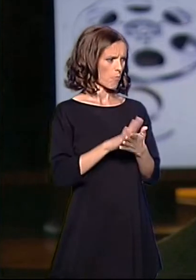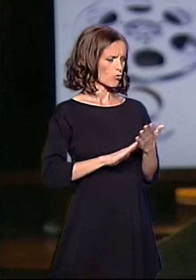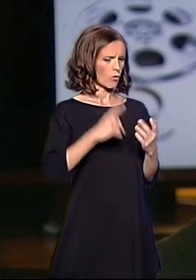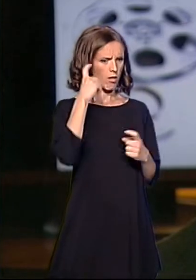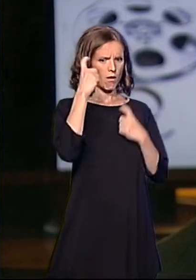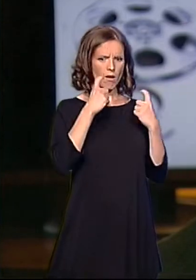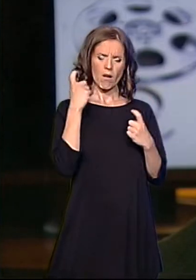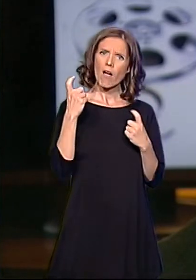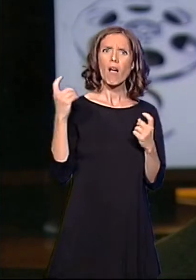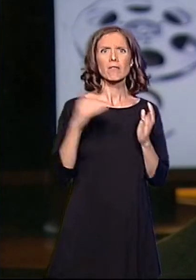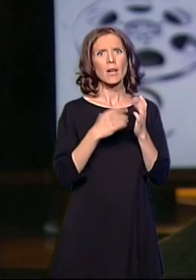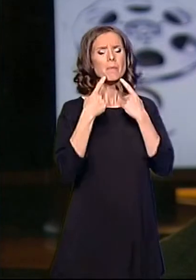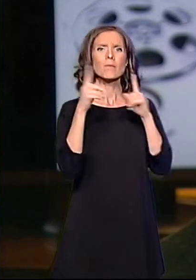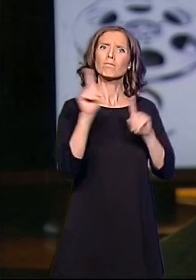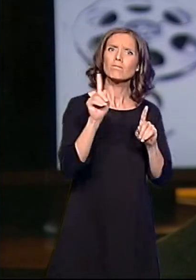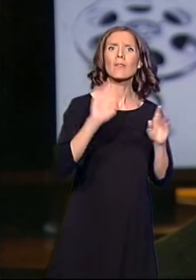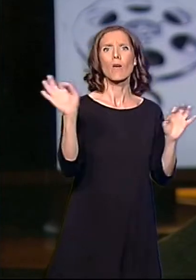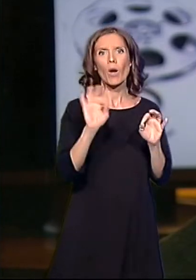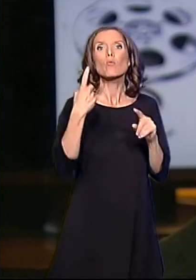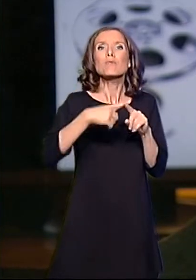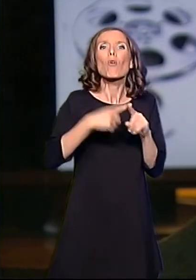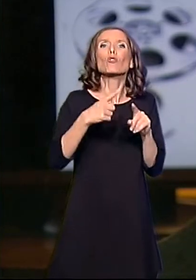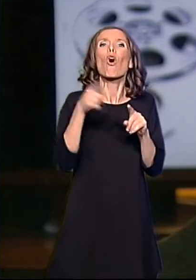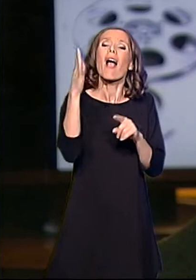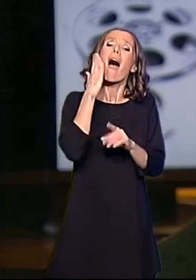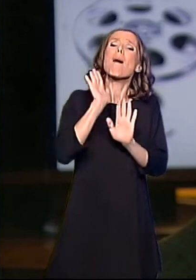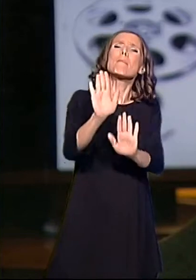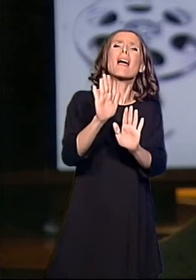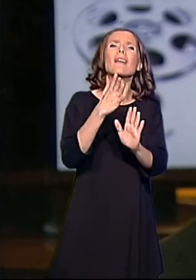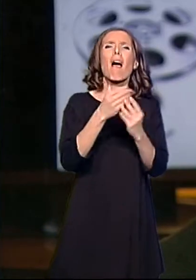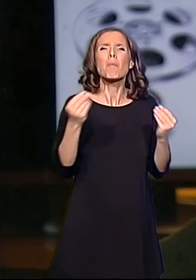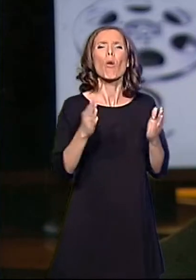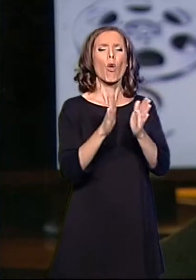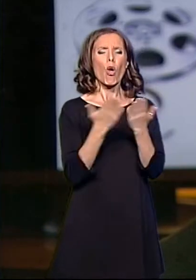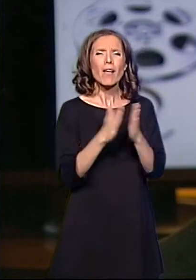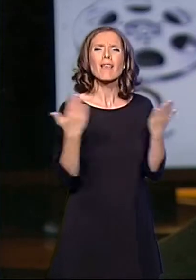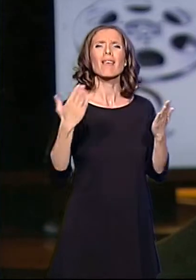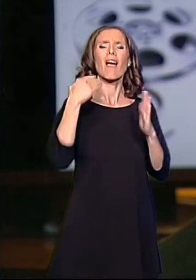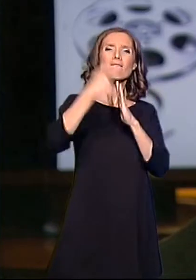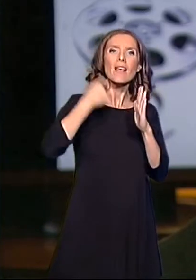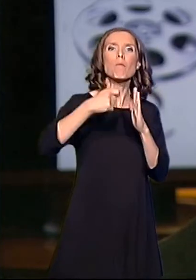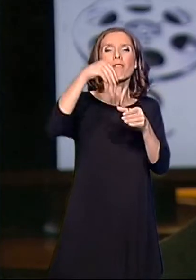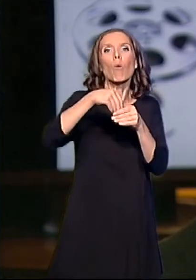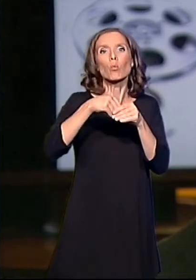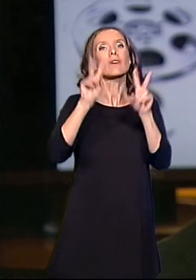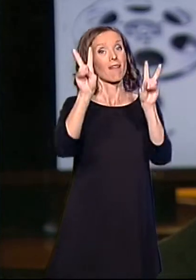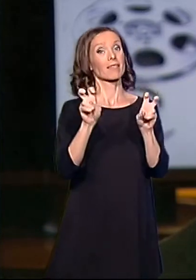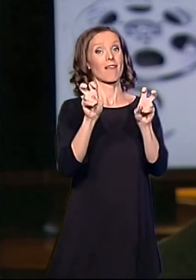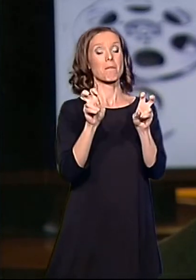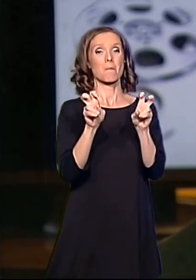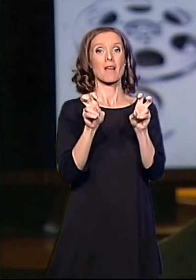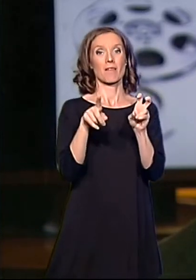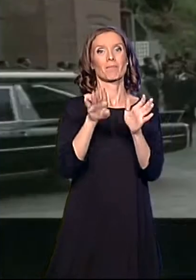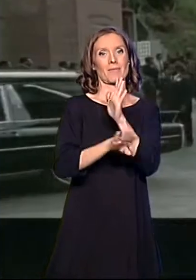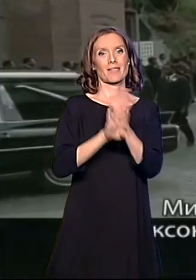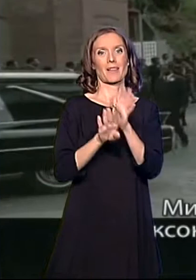problemu. Otuda je i američka literatura i američki filmovi su vrlo često imali temu koja bi obrađivala